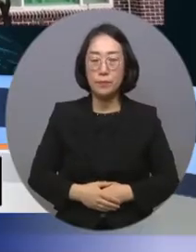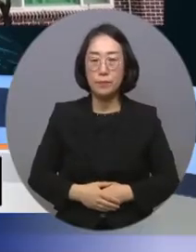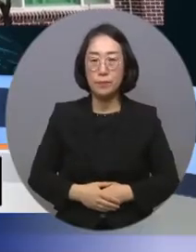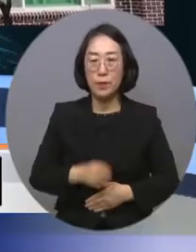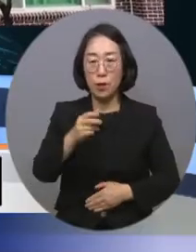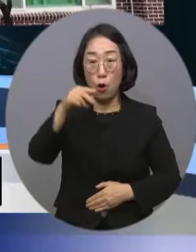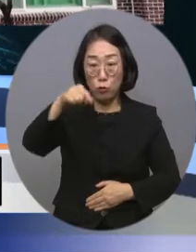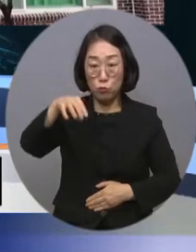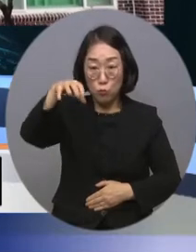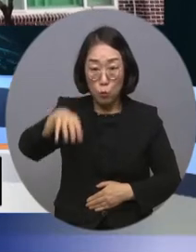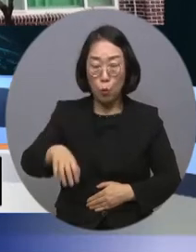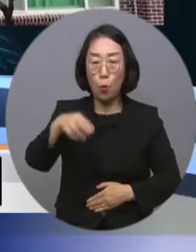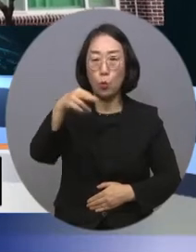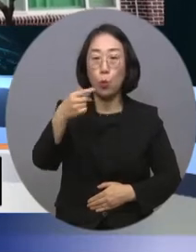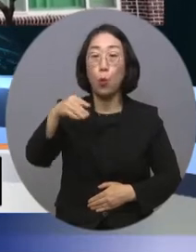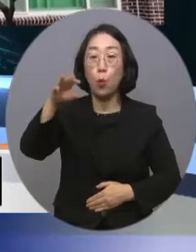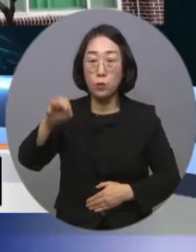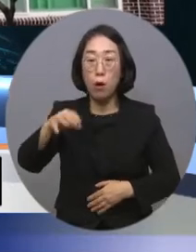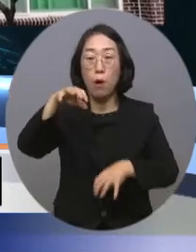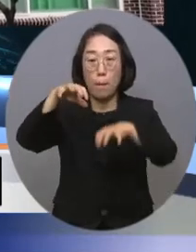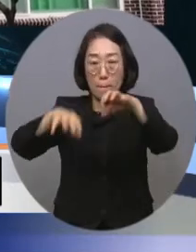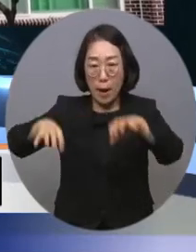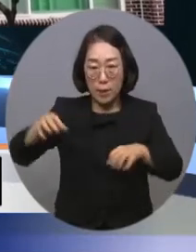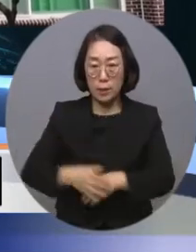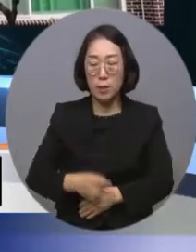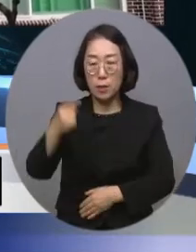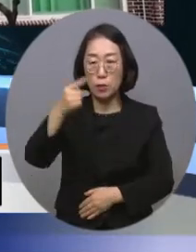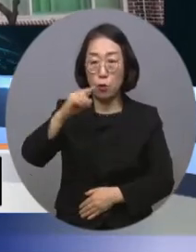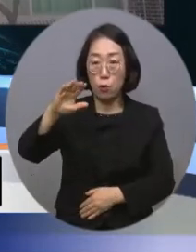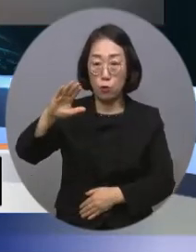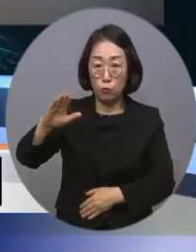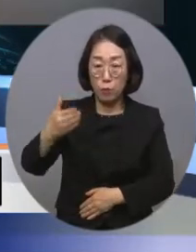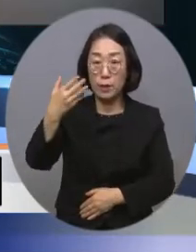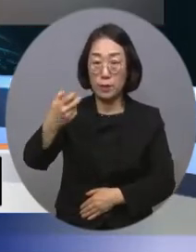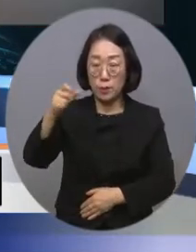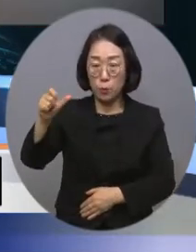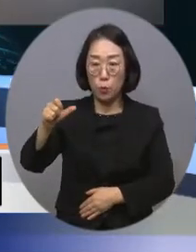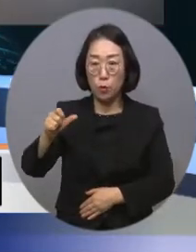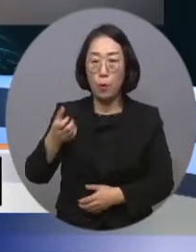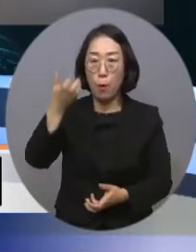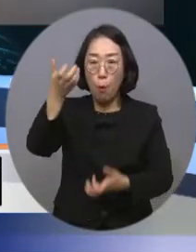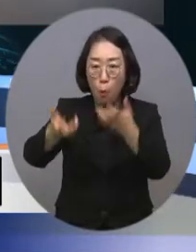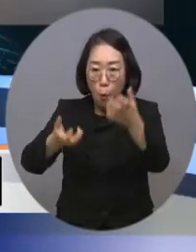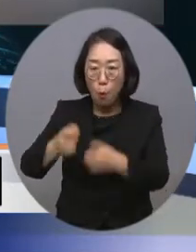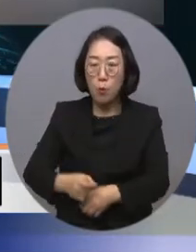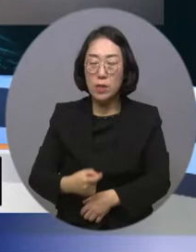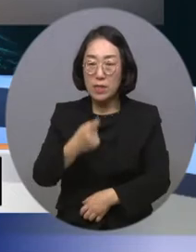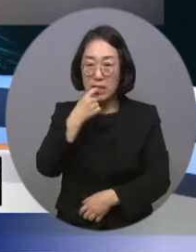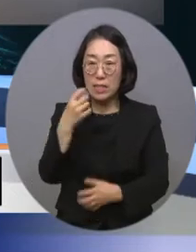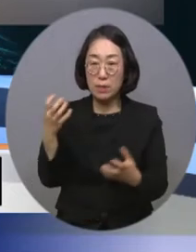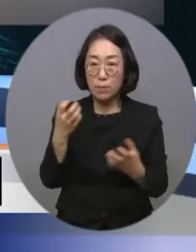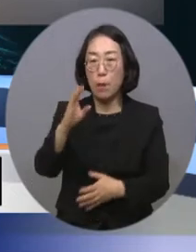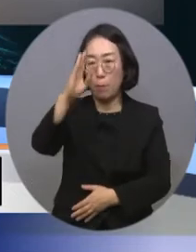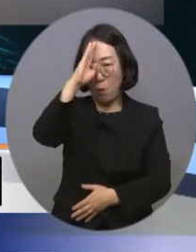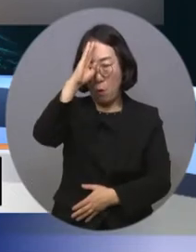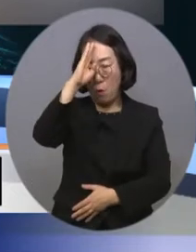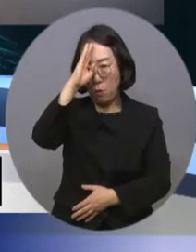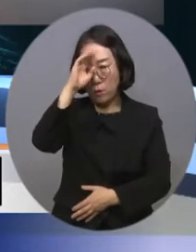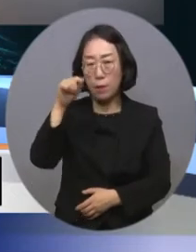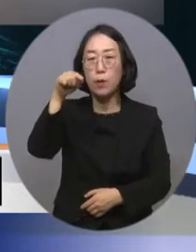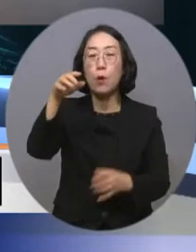여수에 위치한 도성마을은 1975년에 생긴 한센인 정착촌입니다. 그곳에 있는 에그